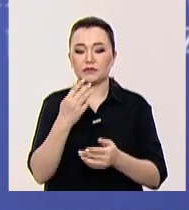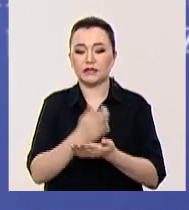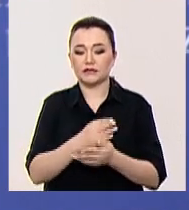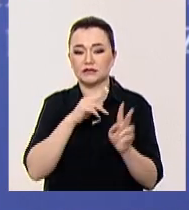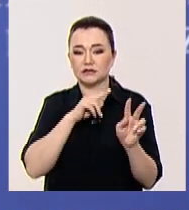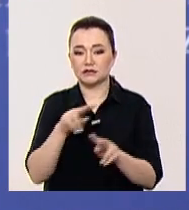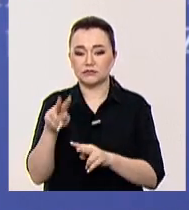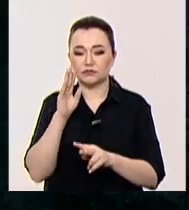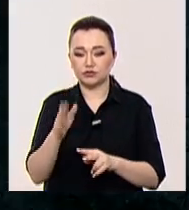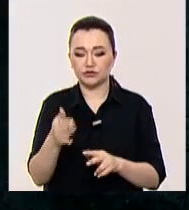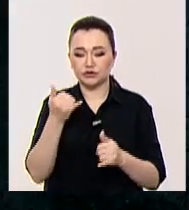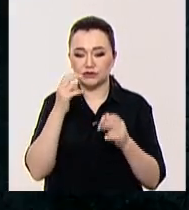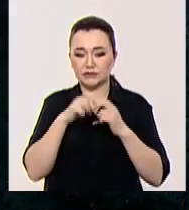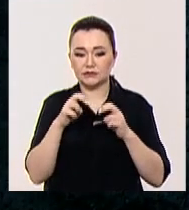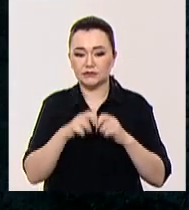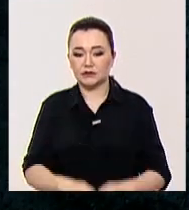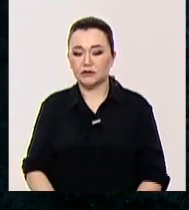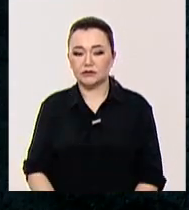бақылауда жүргізіліп жатыр қазіргі күні.